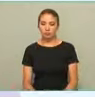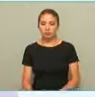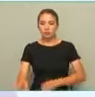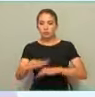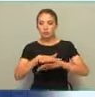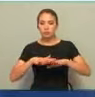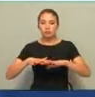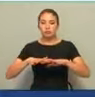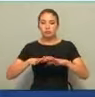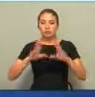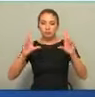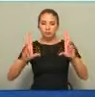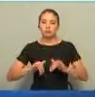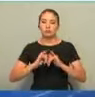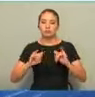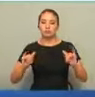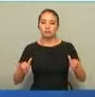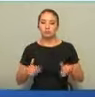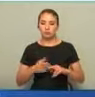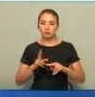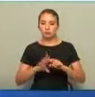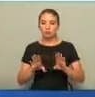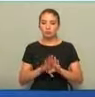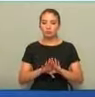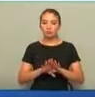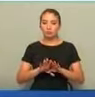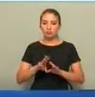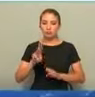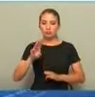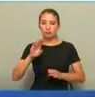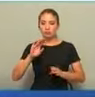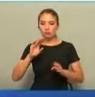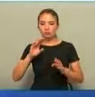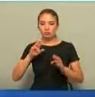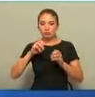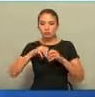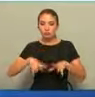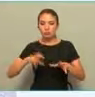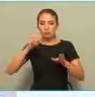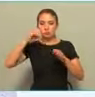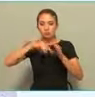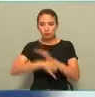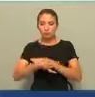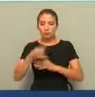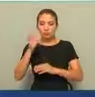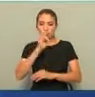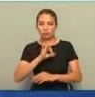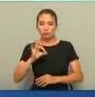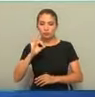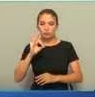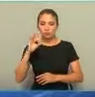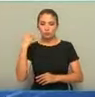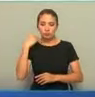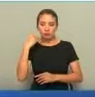басқармасының тапсырысы бойынша Open Kazakhstan ұйымы осында кереметтей тамыры терең Түркістан атты ақпараттық пресс-турын басталып отыр.